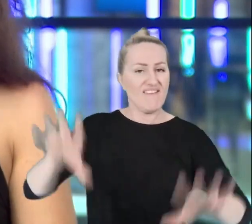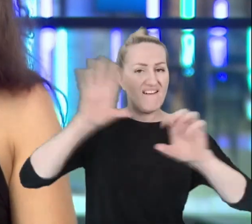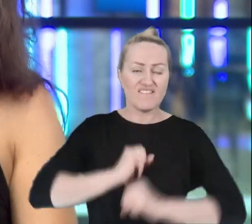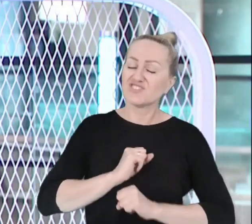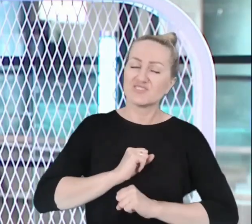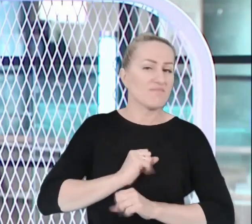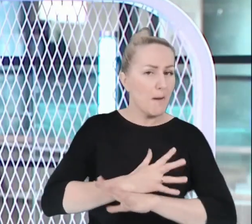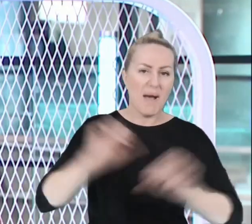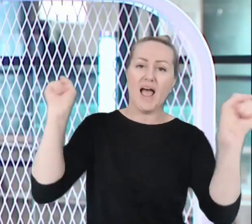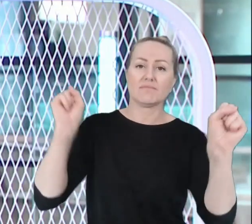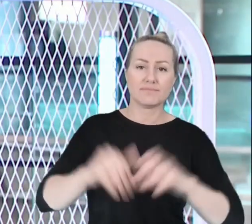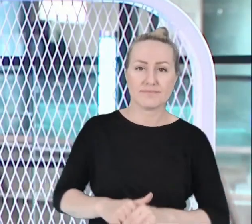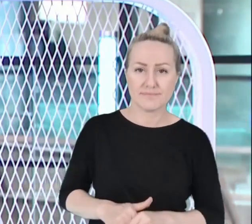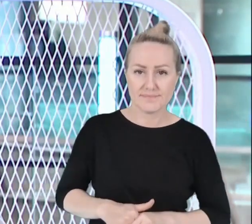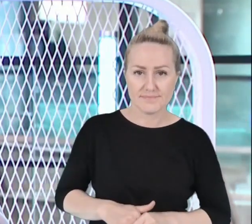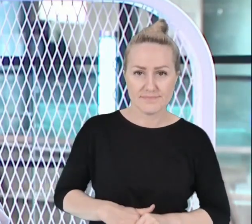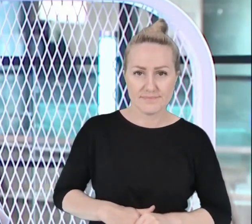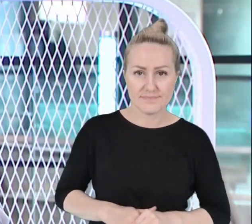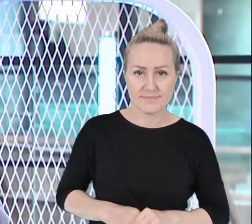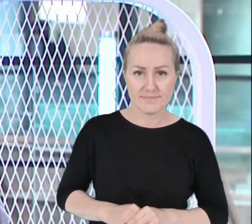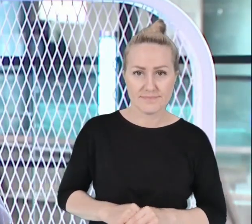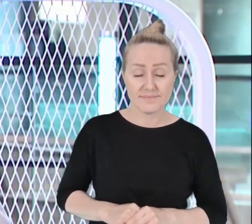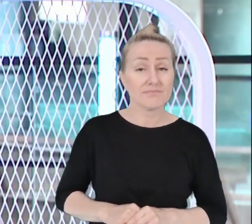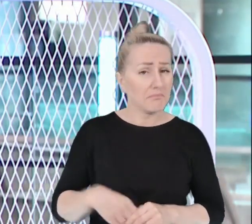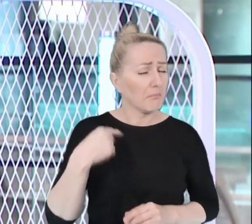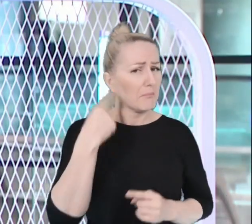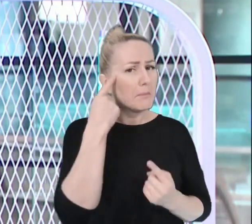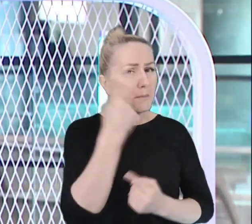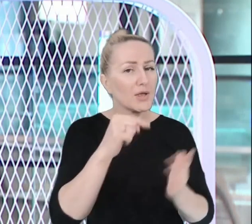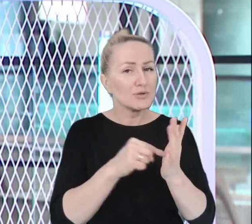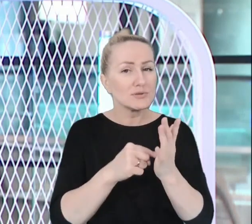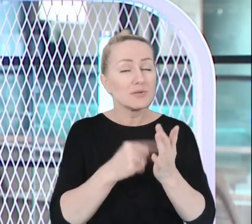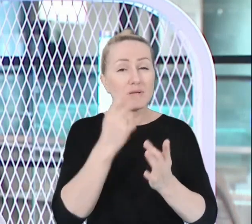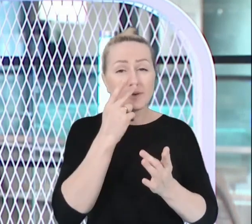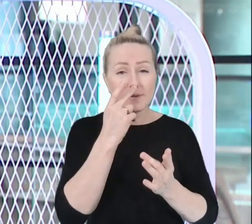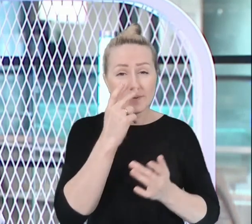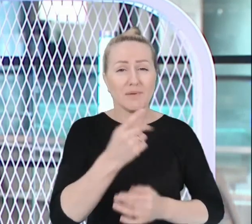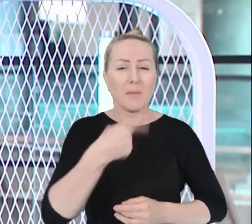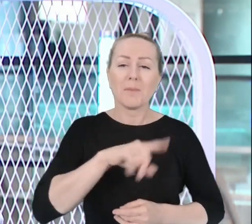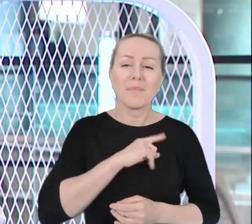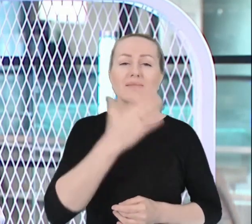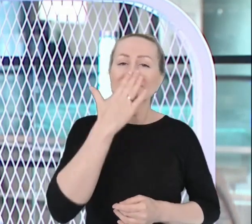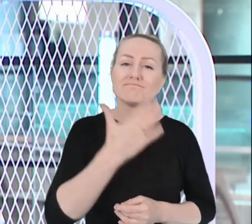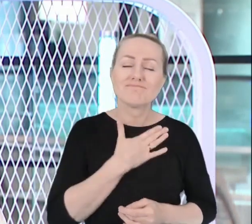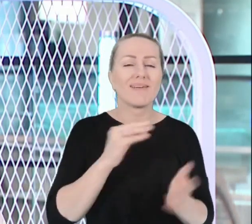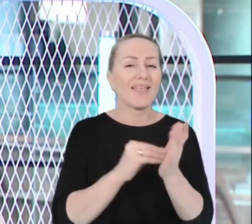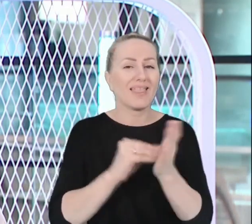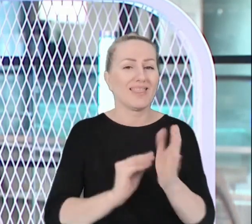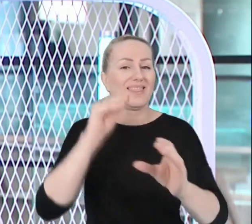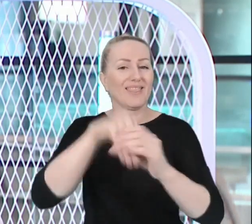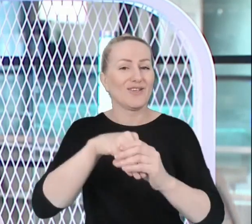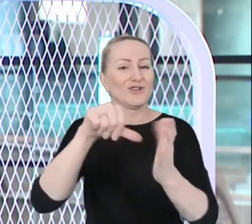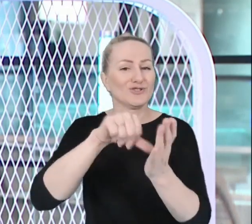To, bo zastanawiam się nad tym. Oczywiście my mamy taką tendencję do bycia w tym środowisku